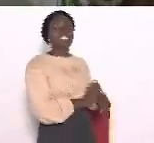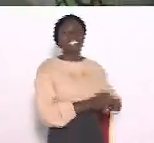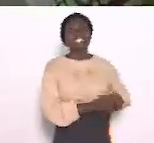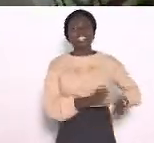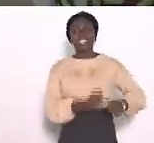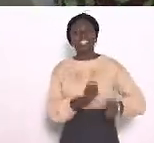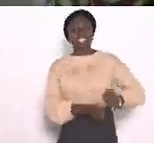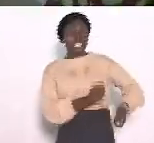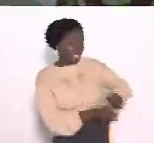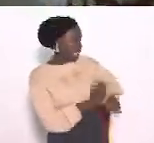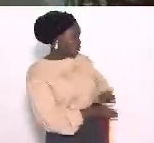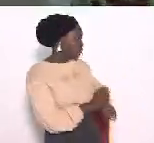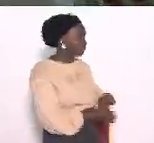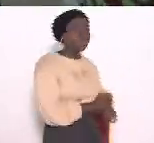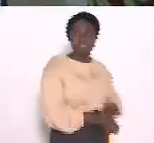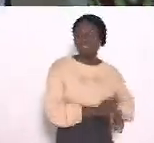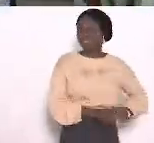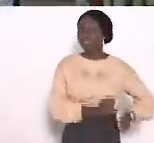Yesu